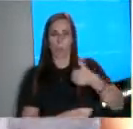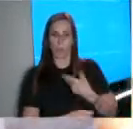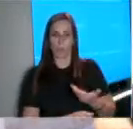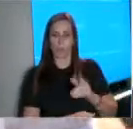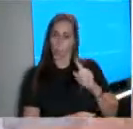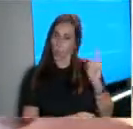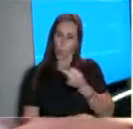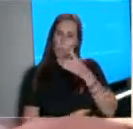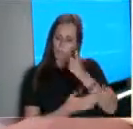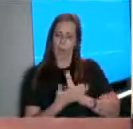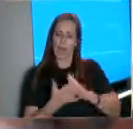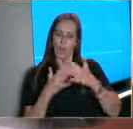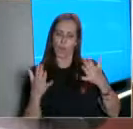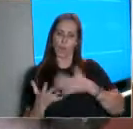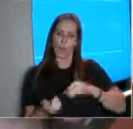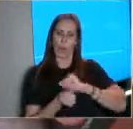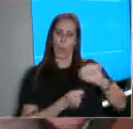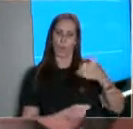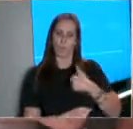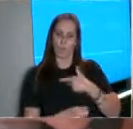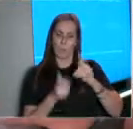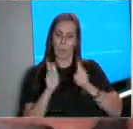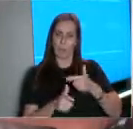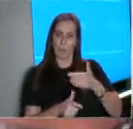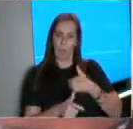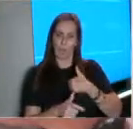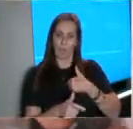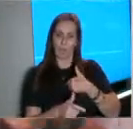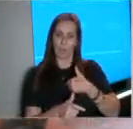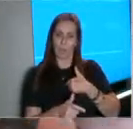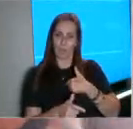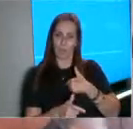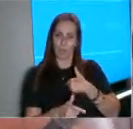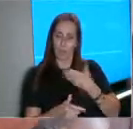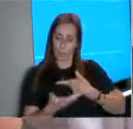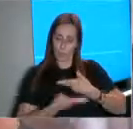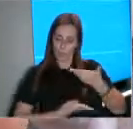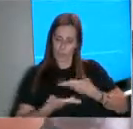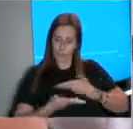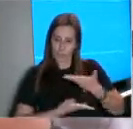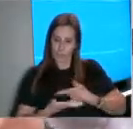או לא כולם, אבל חלקם הגדול רוצות להרוג אותם, ובמלחמה אנחנו מתייחסים